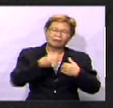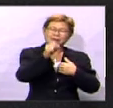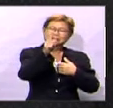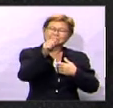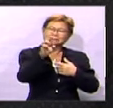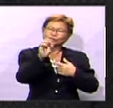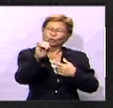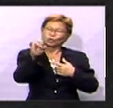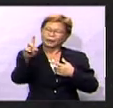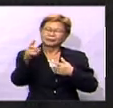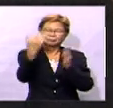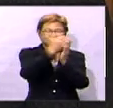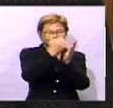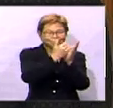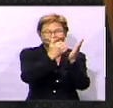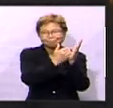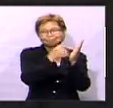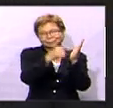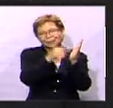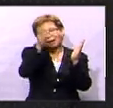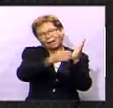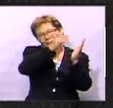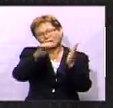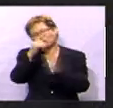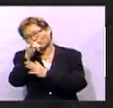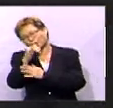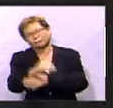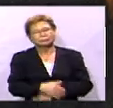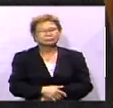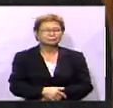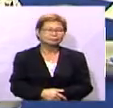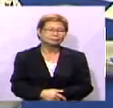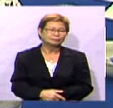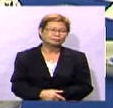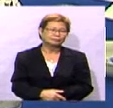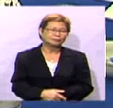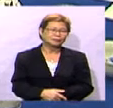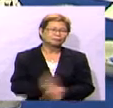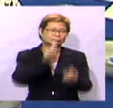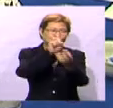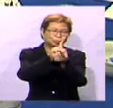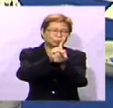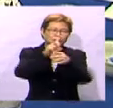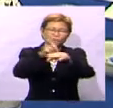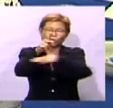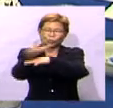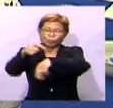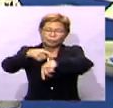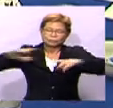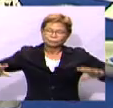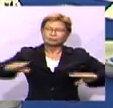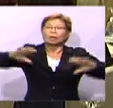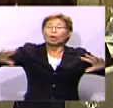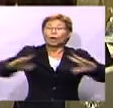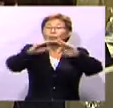drugs which are listed as antiping sistem beliau ditemui di ibu negara semasa kongres